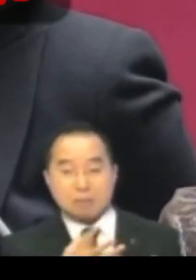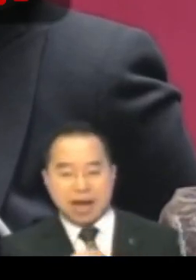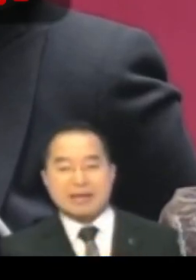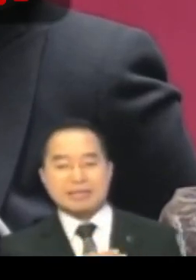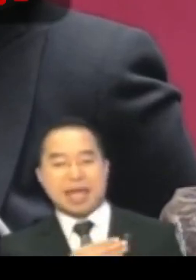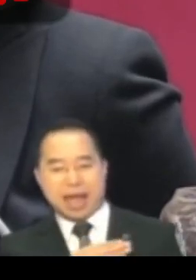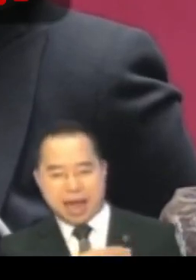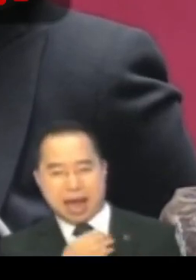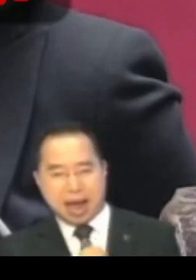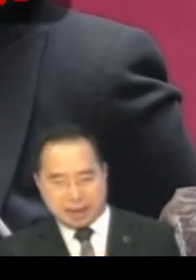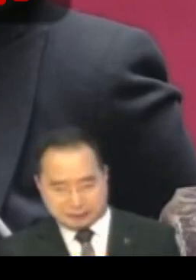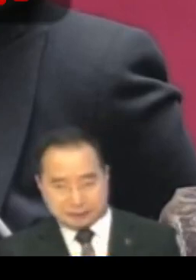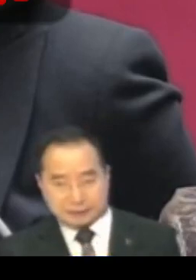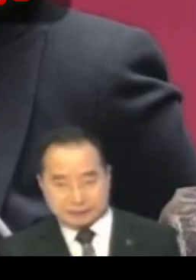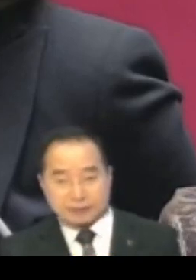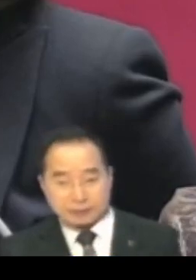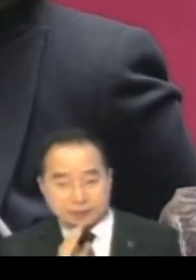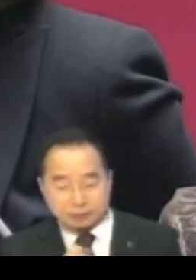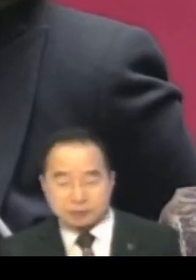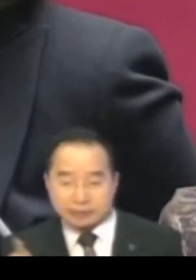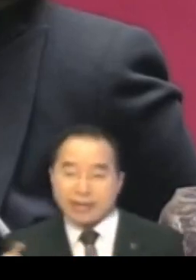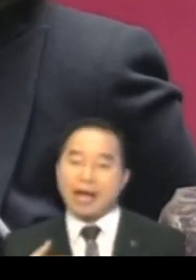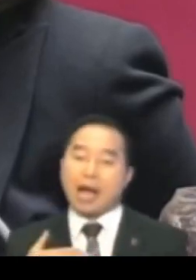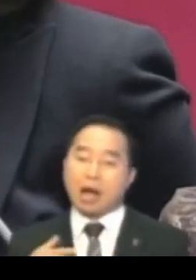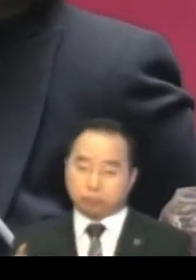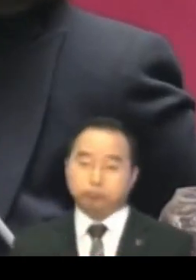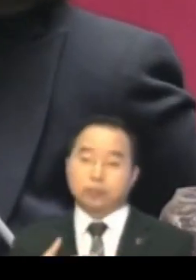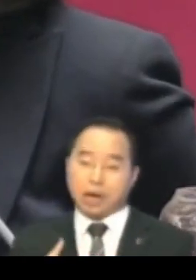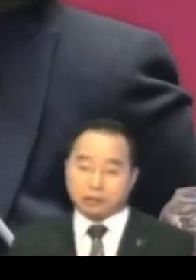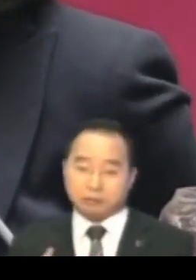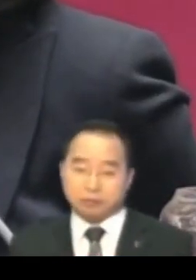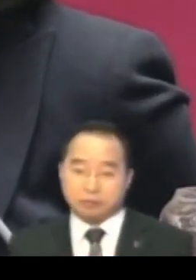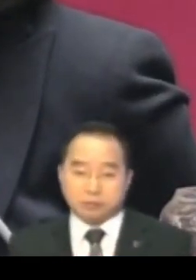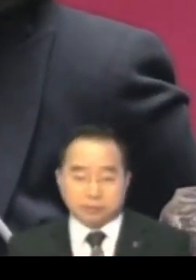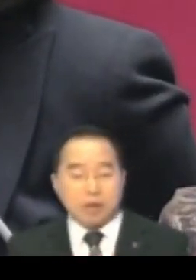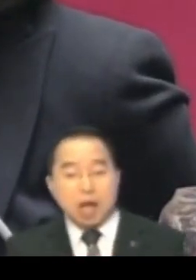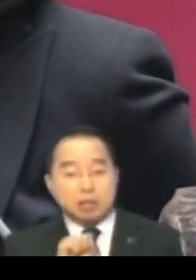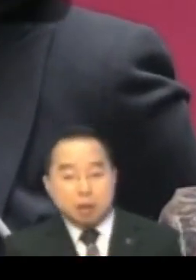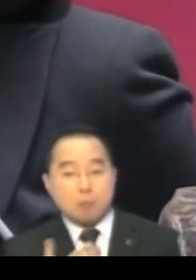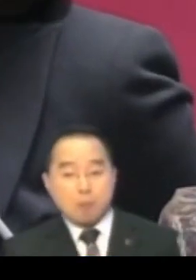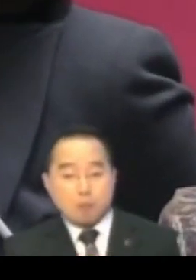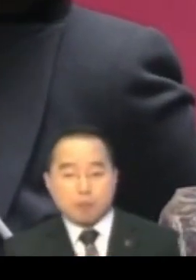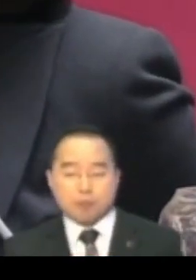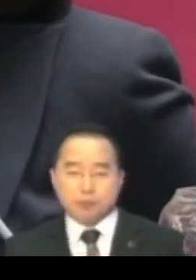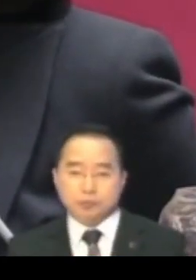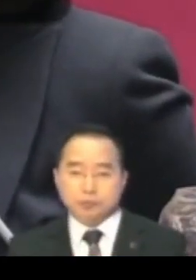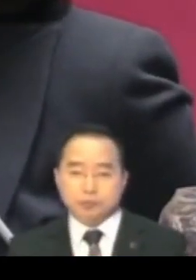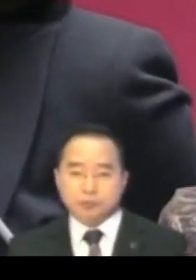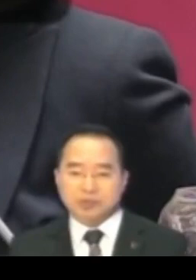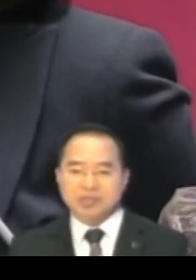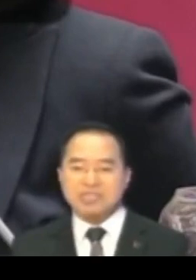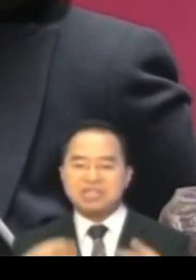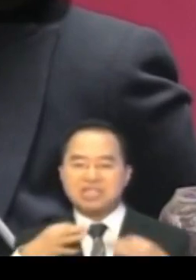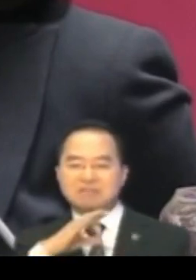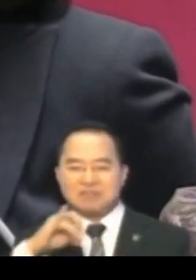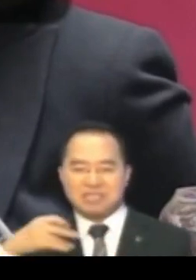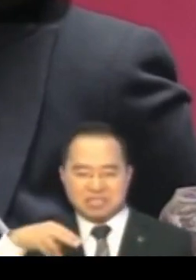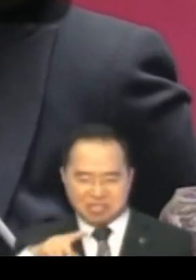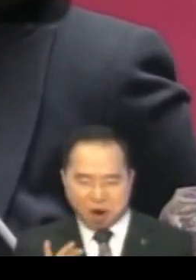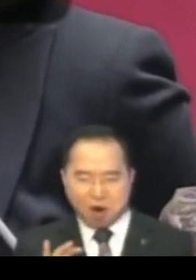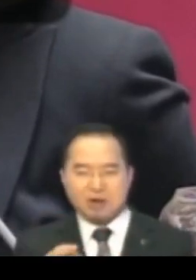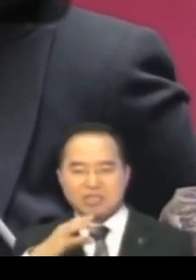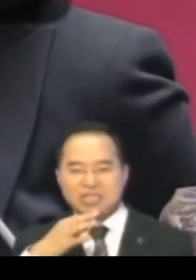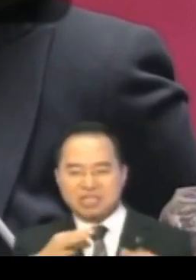알기 때문에 그렇게 답변드리는 겁니다. 답을 하십시오. 김일성, 김정일 부자의 배지